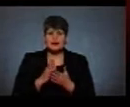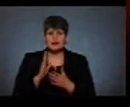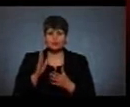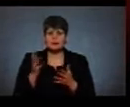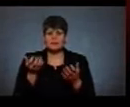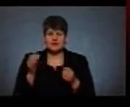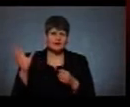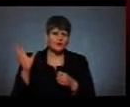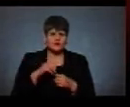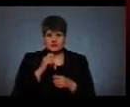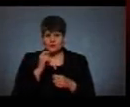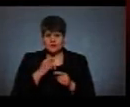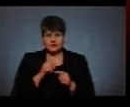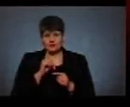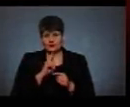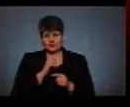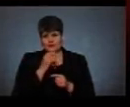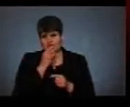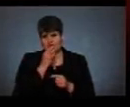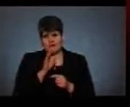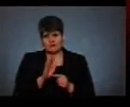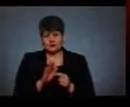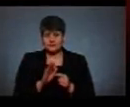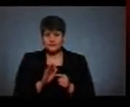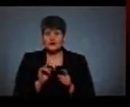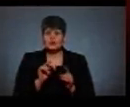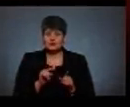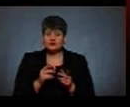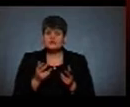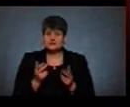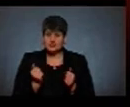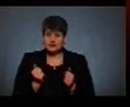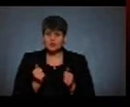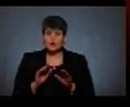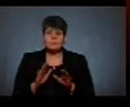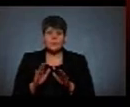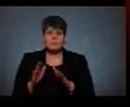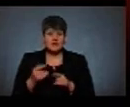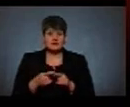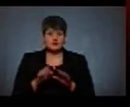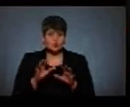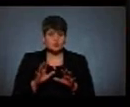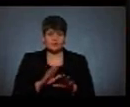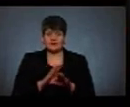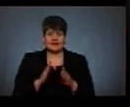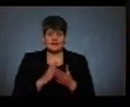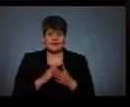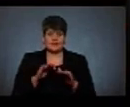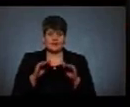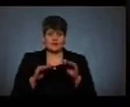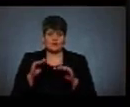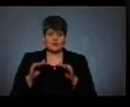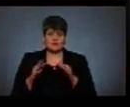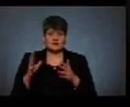Україні, поки що дуже-дуже рано. Тому, звичайно, що певні моменти в цьому законі не є врегульованим. Чи